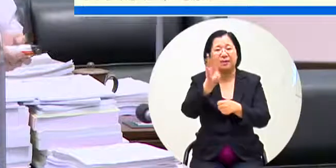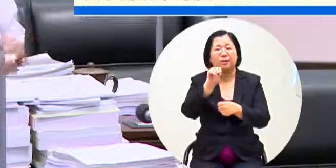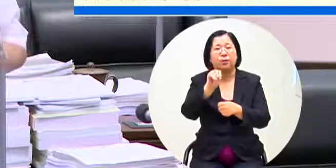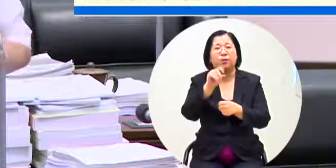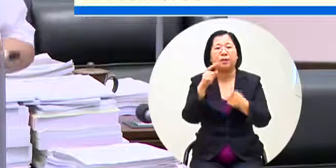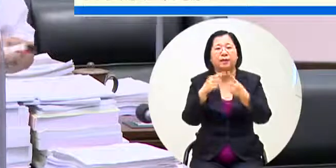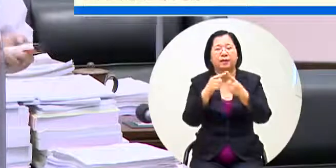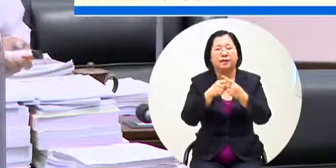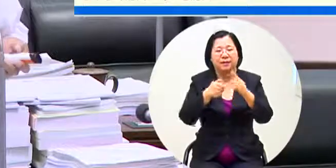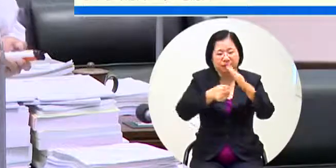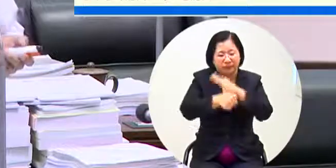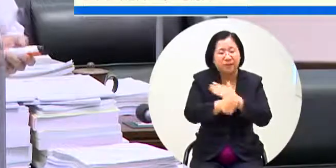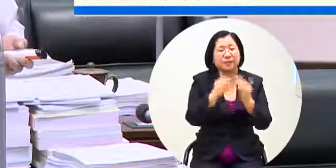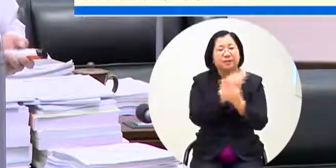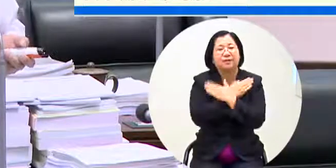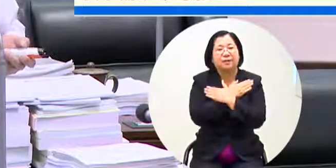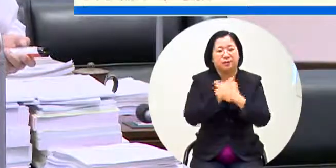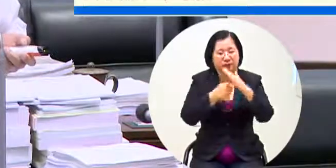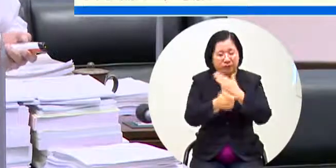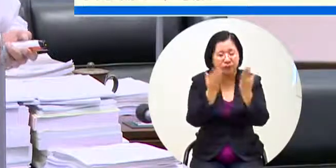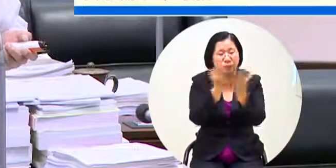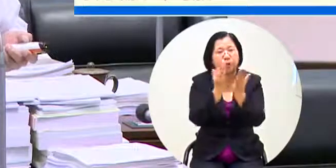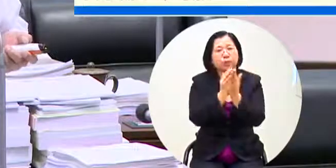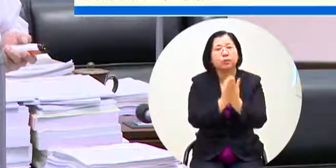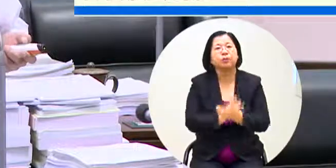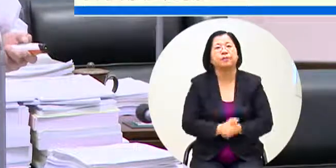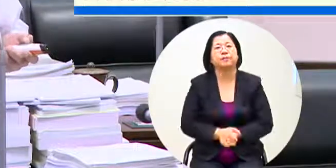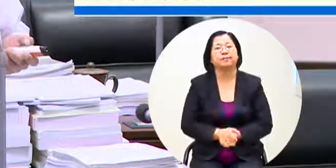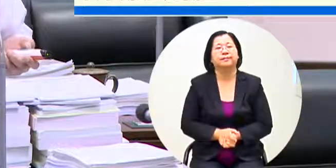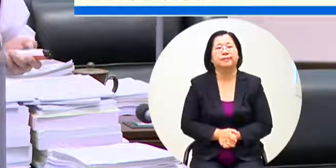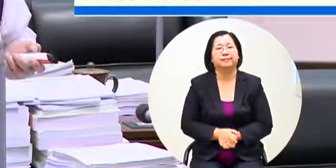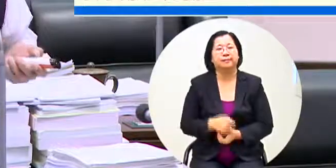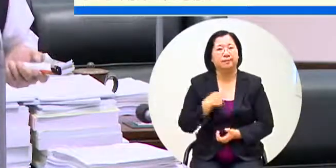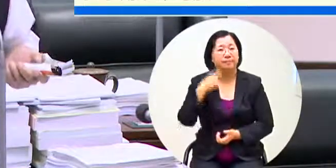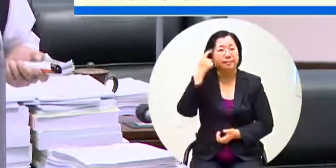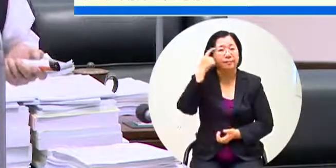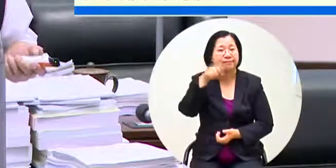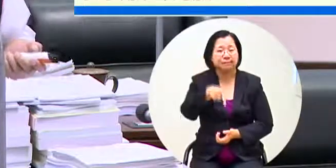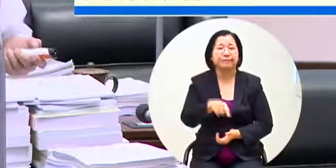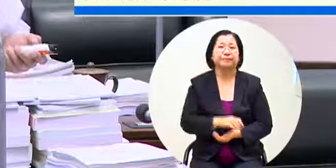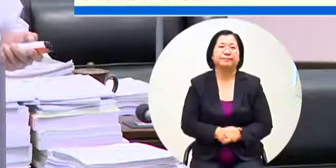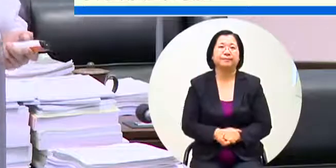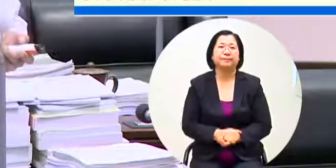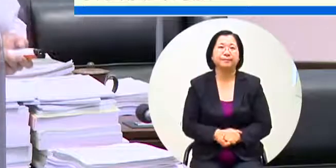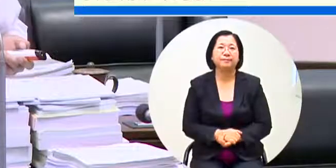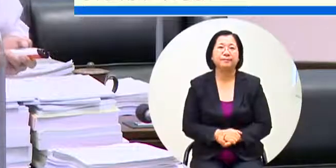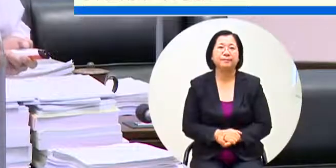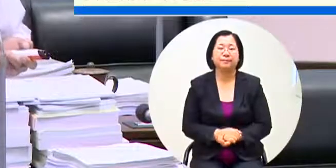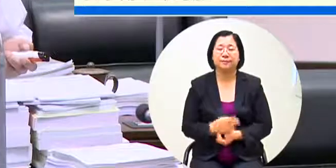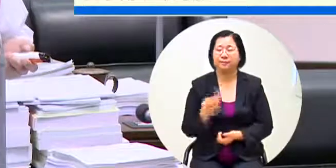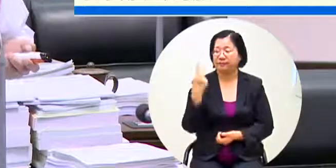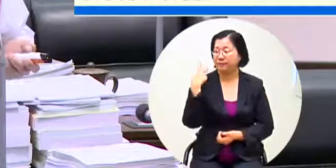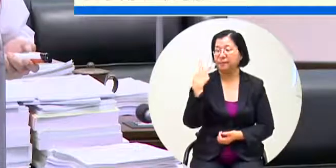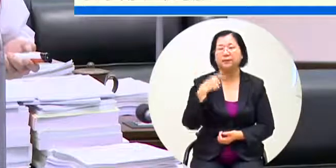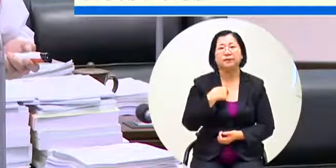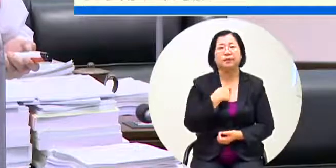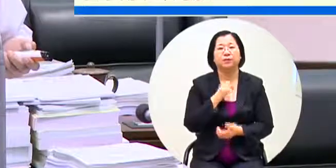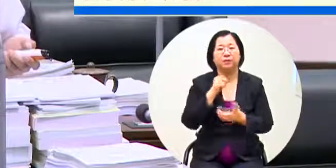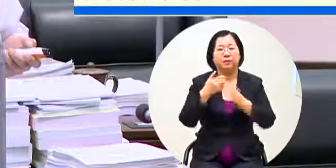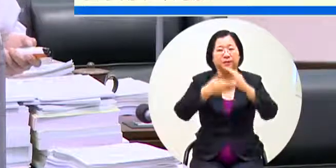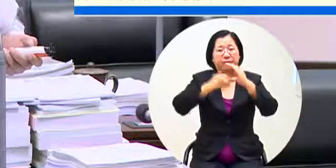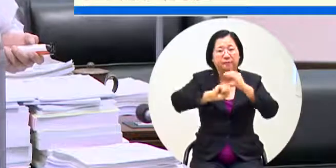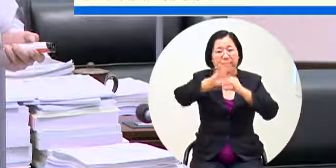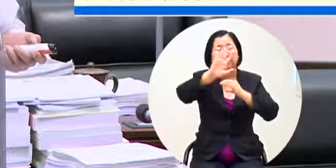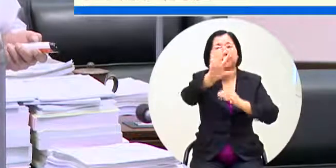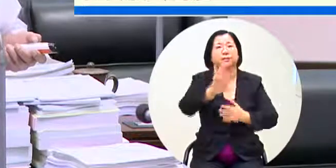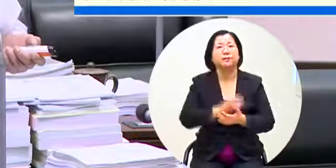我想这个部分吼，顶两天我有看到电视在报吼，这个台北市吼